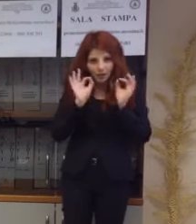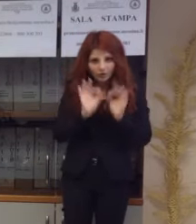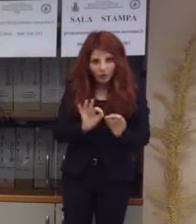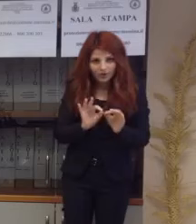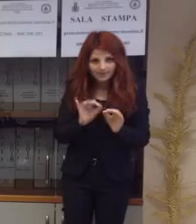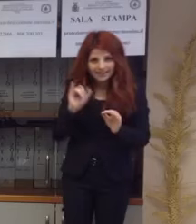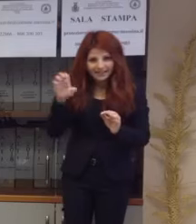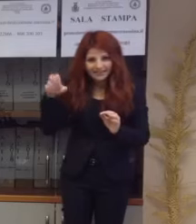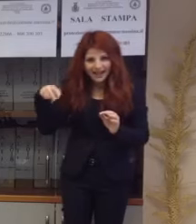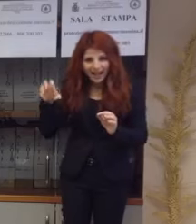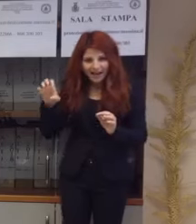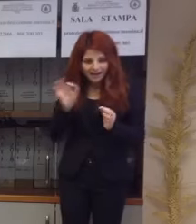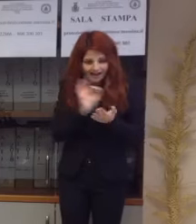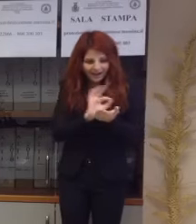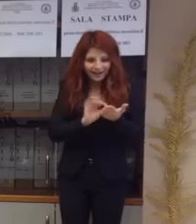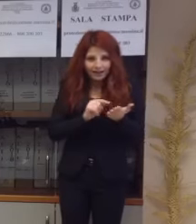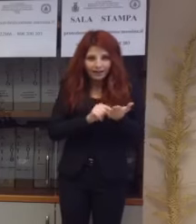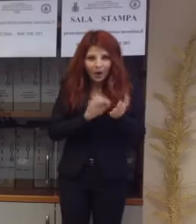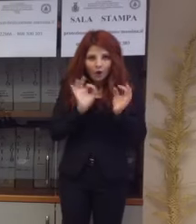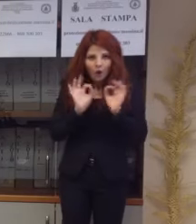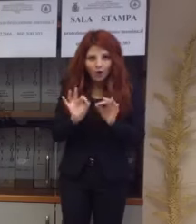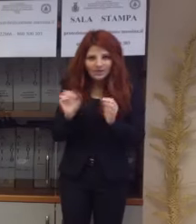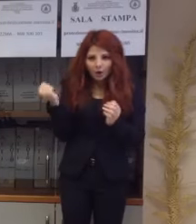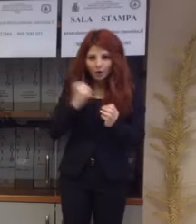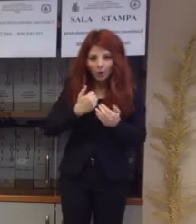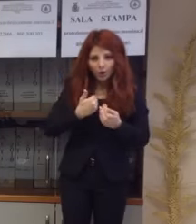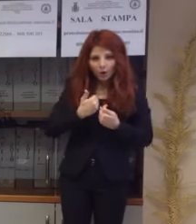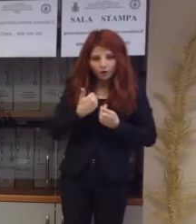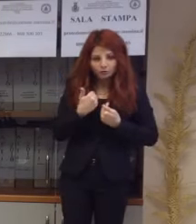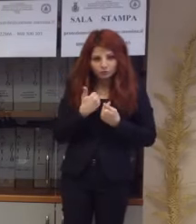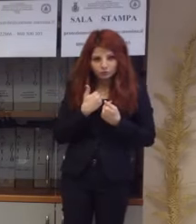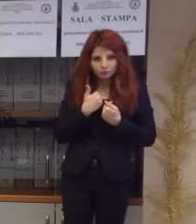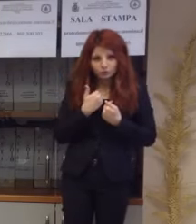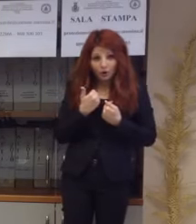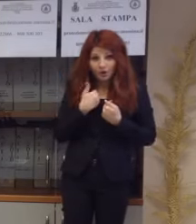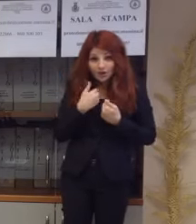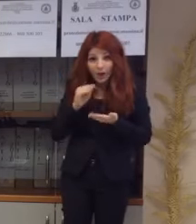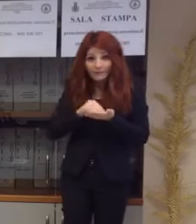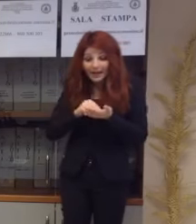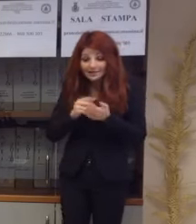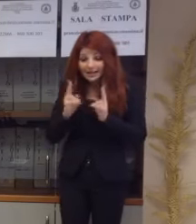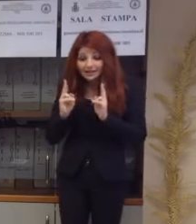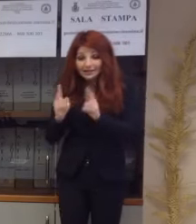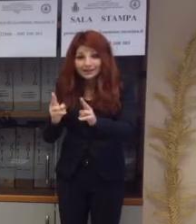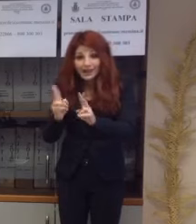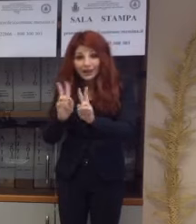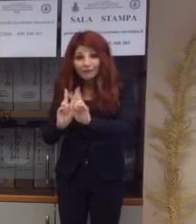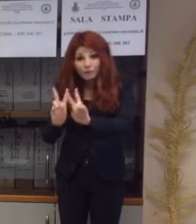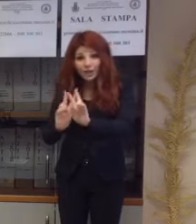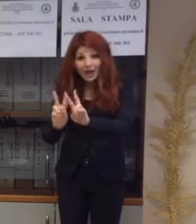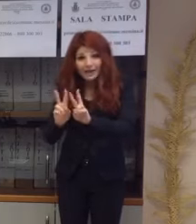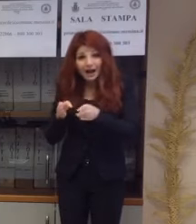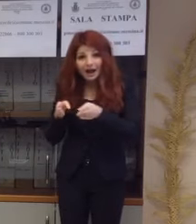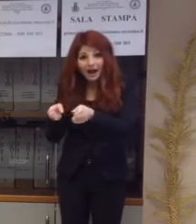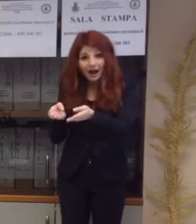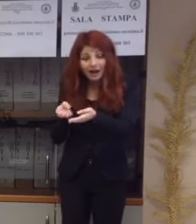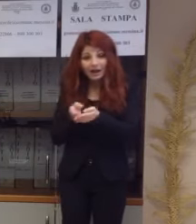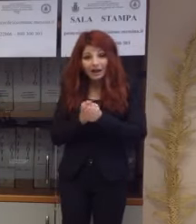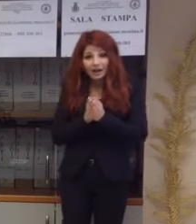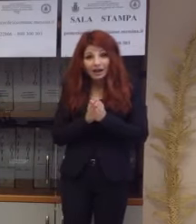sciacallaggio contro il sindaco. Contro il sindaco! Cioè qui si è sparato contro il